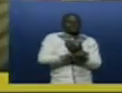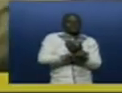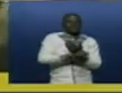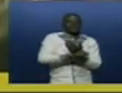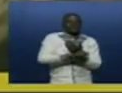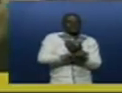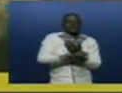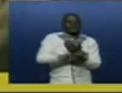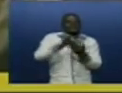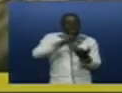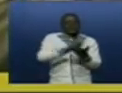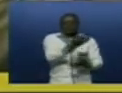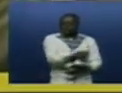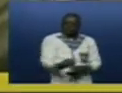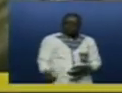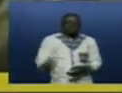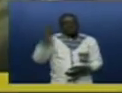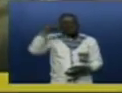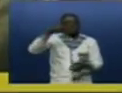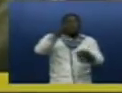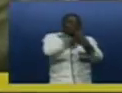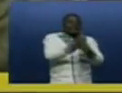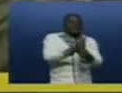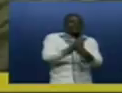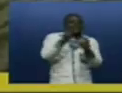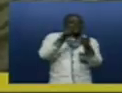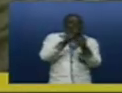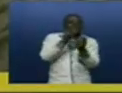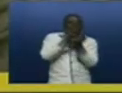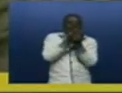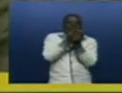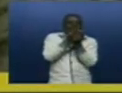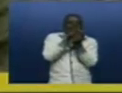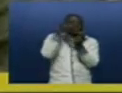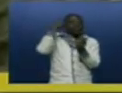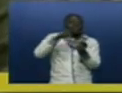Cette chose-là, c'est pour capturer des rats, pour éliminer les puces des rats.